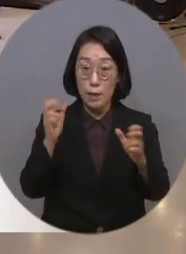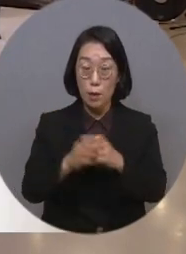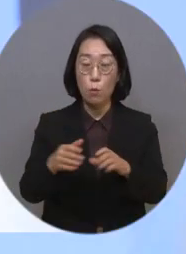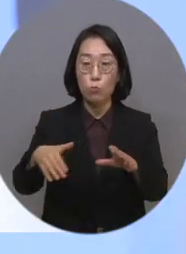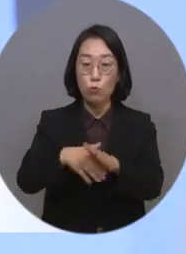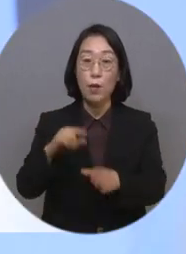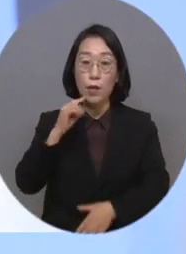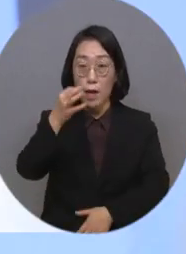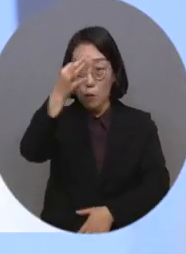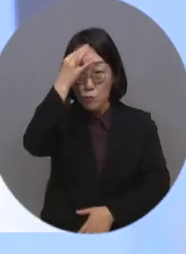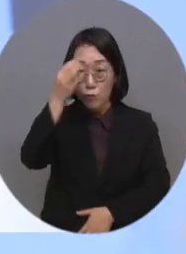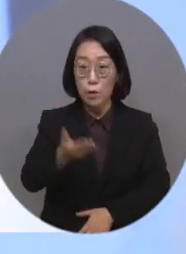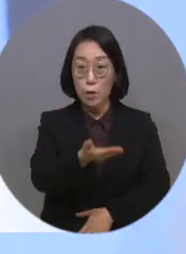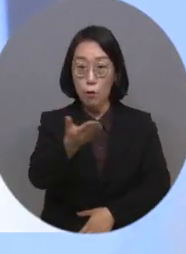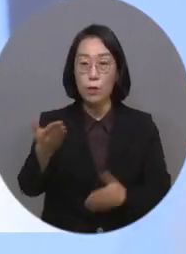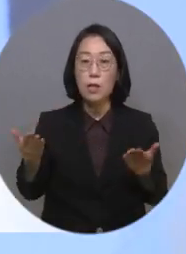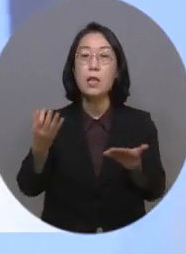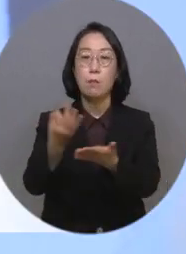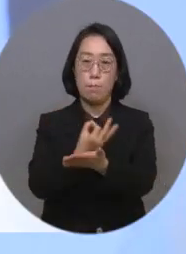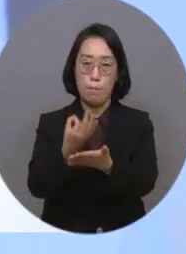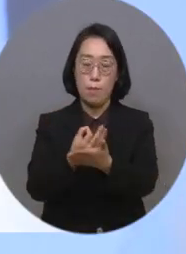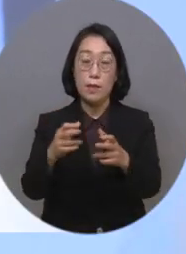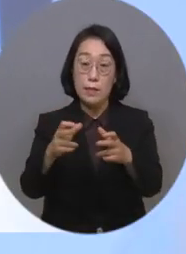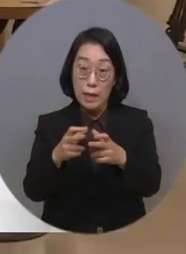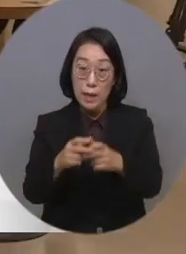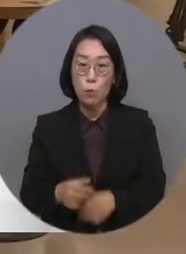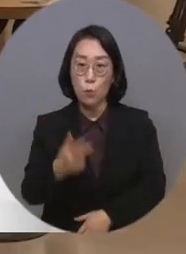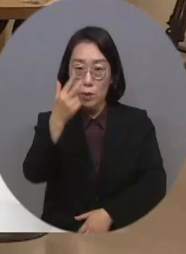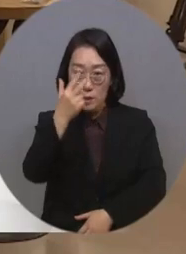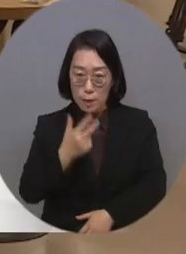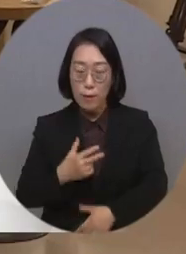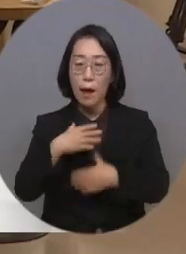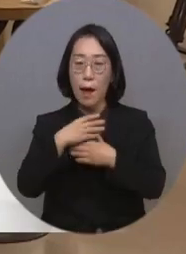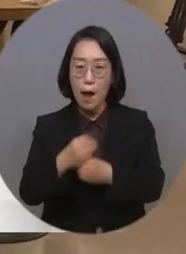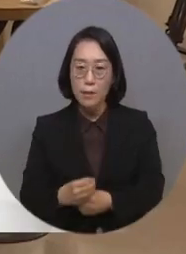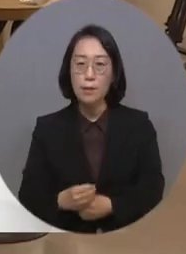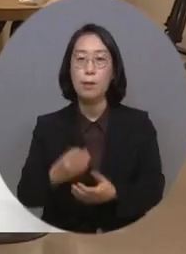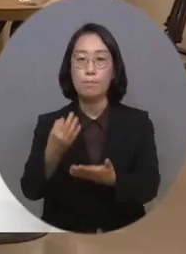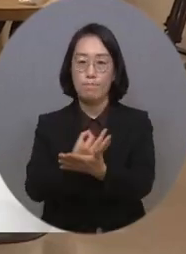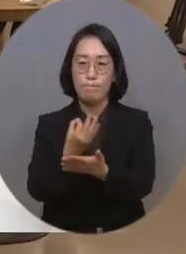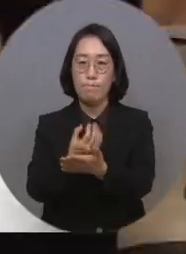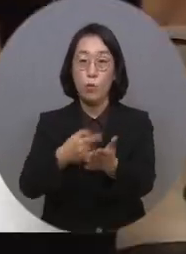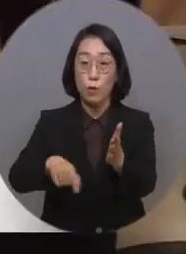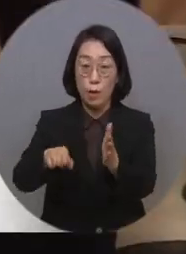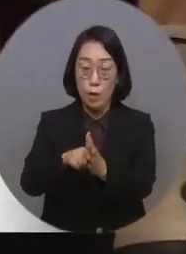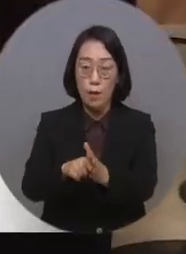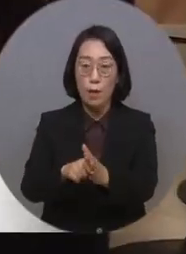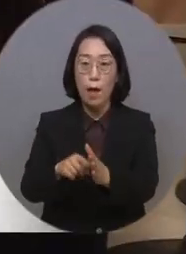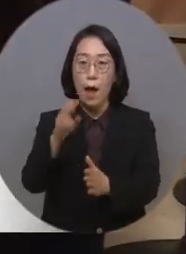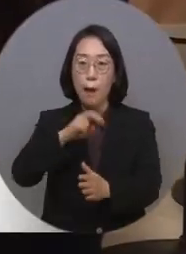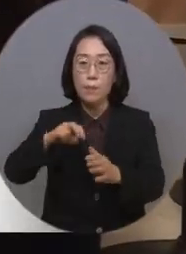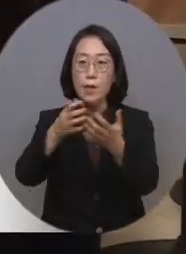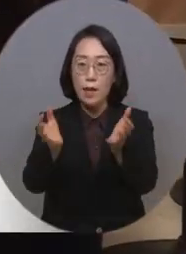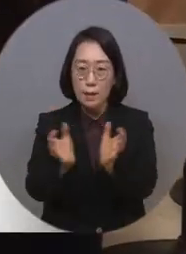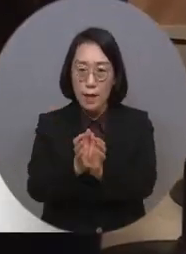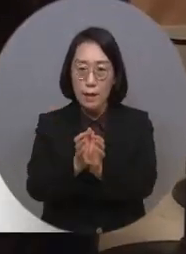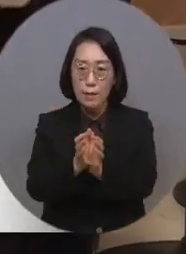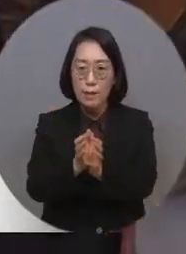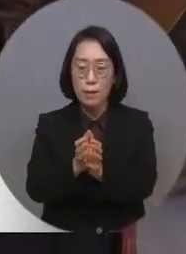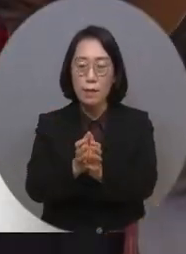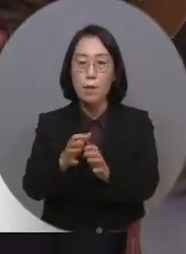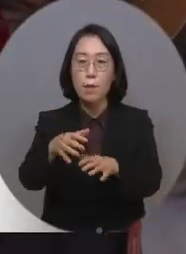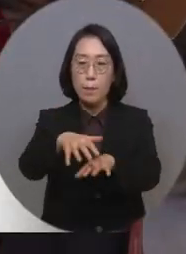문화예술을 통한 장애인의 직업재활과 시각장애 예술인의 안정적인 일자리 창출을 위해 합창단 창단을 추진해